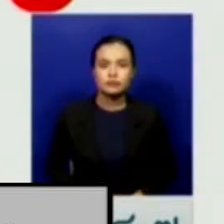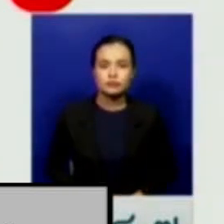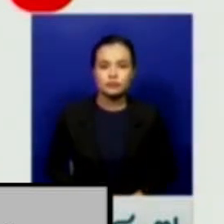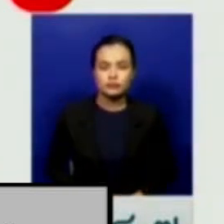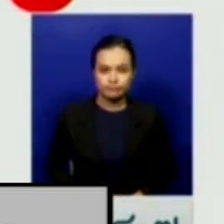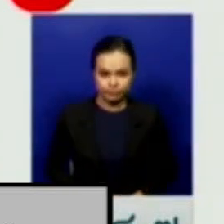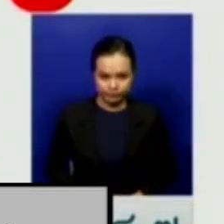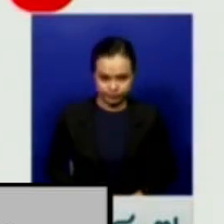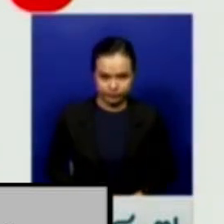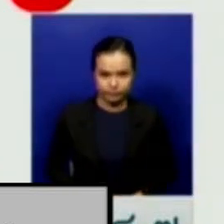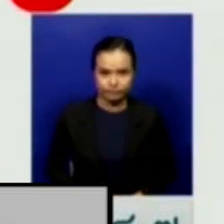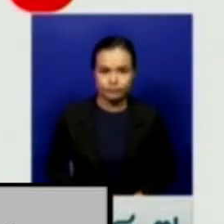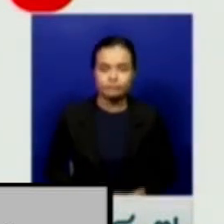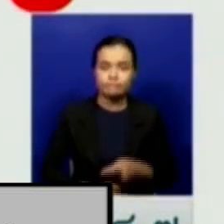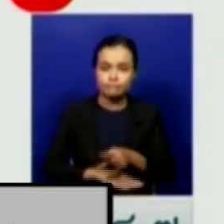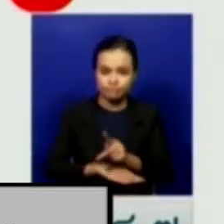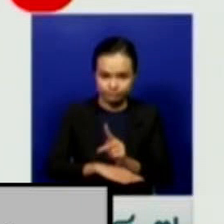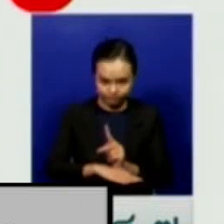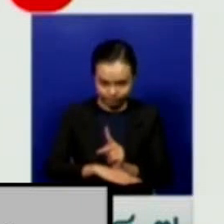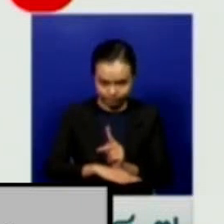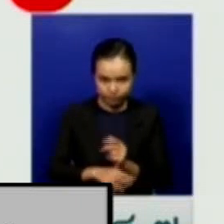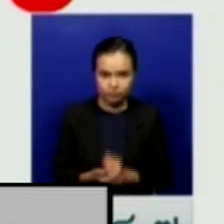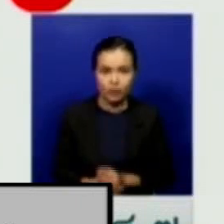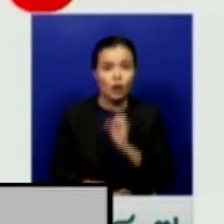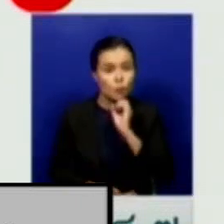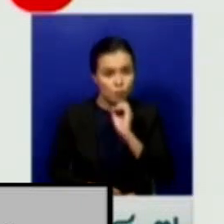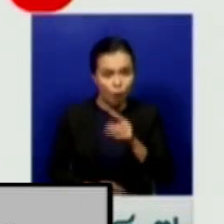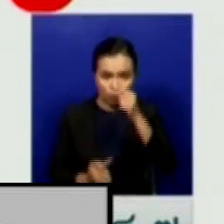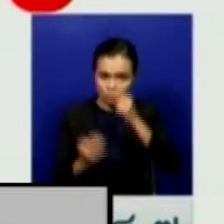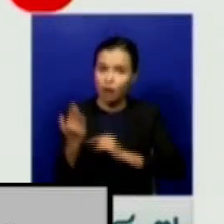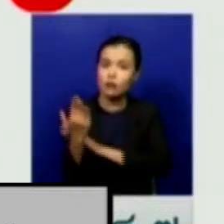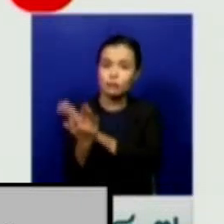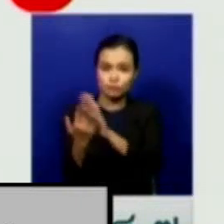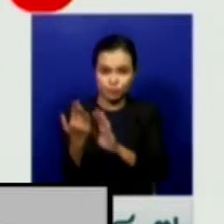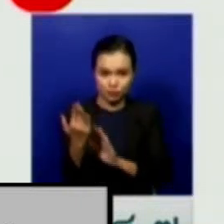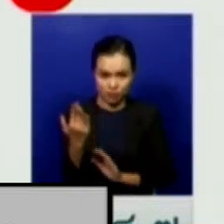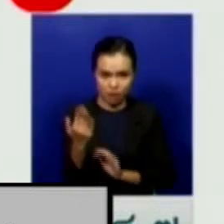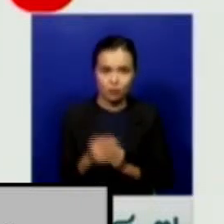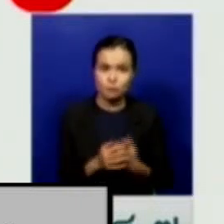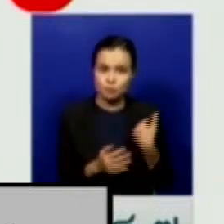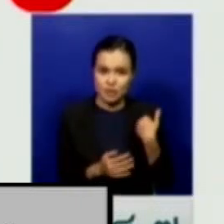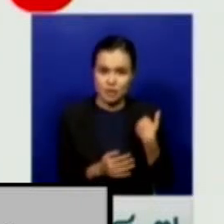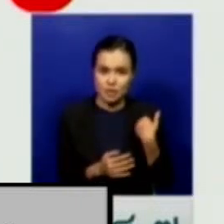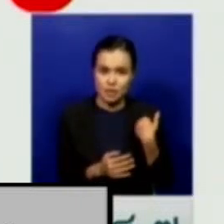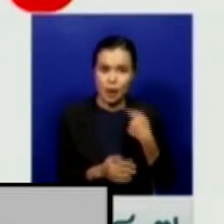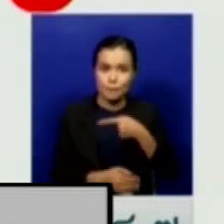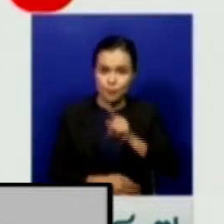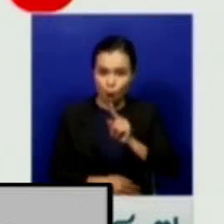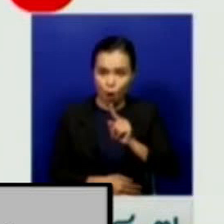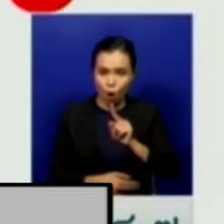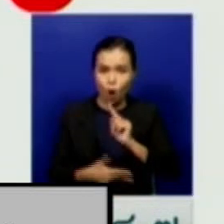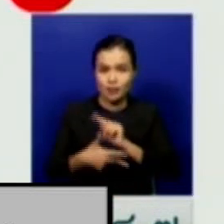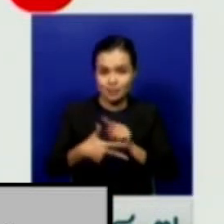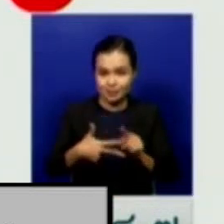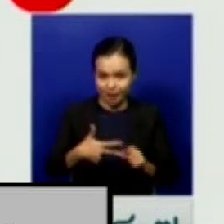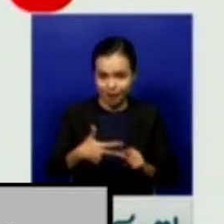ๆท่านประธานที่เคารพครับเขาบอกว่าประเทศไทยเนี่ยนะครับมี3ปจะประกอบ